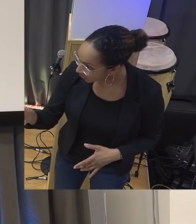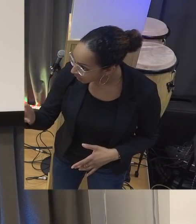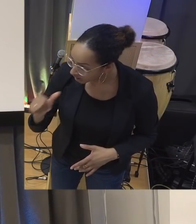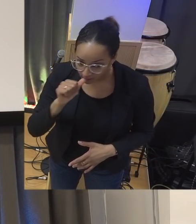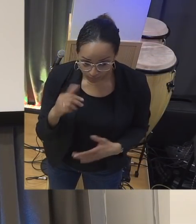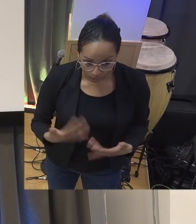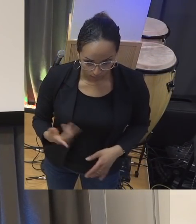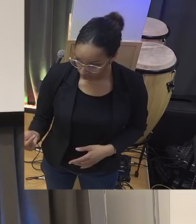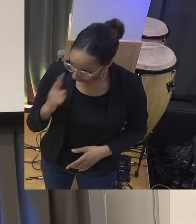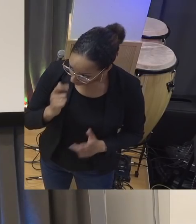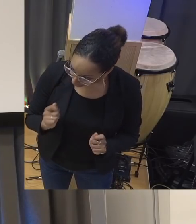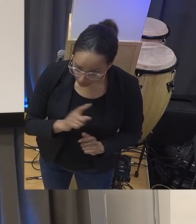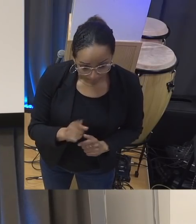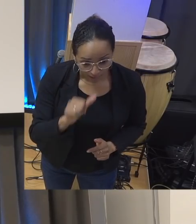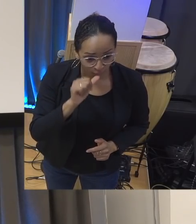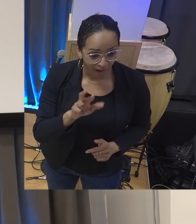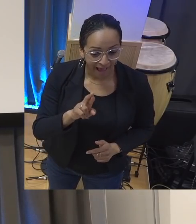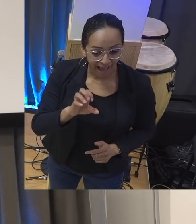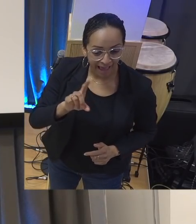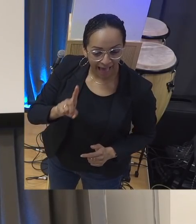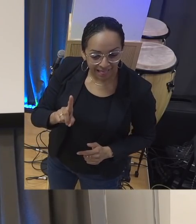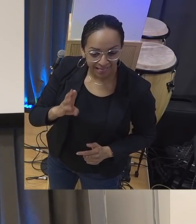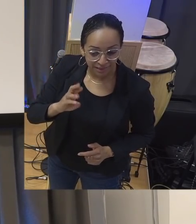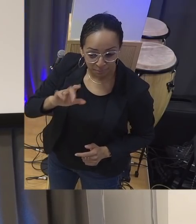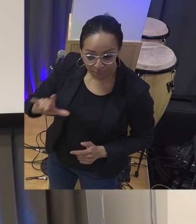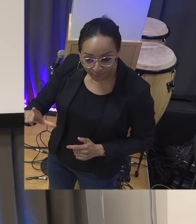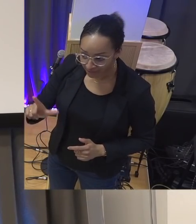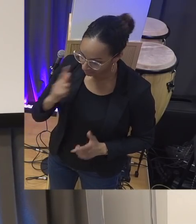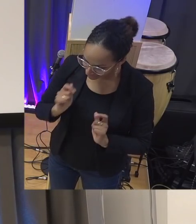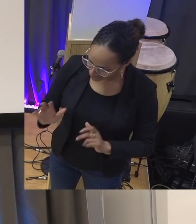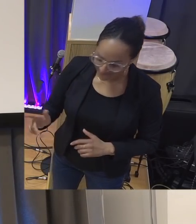Et après cette pointe d'humour,